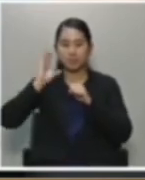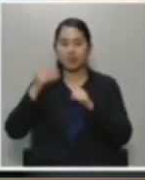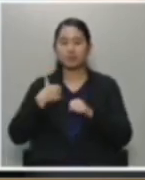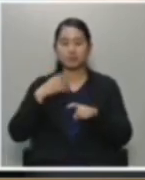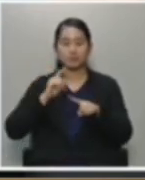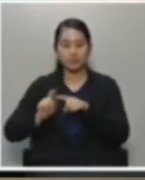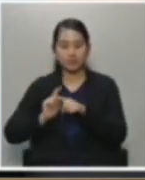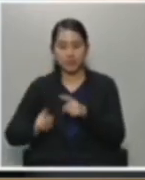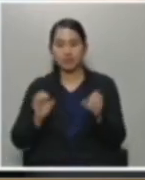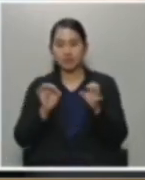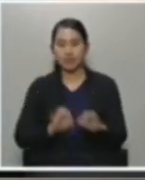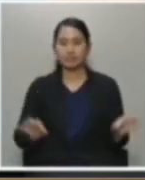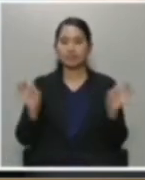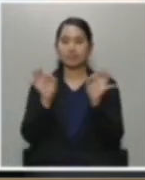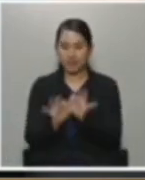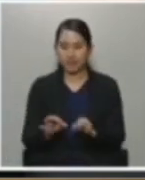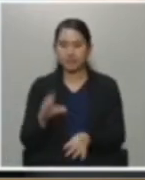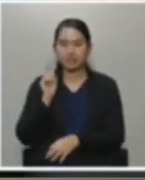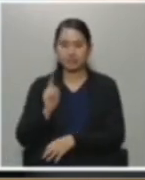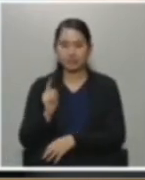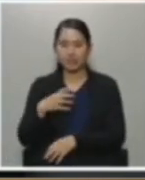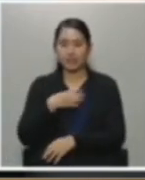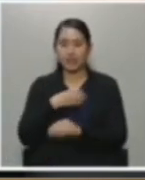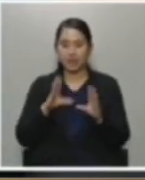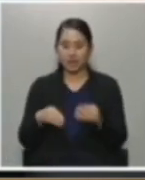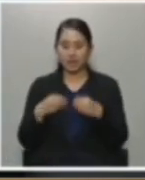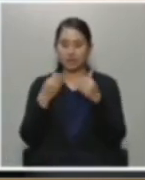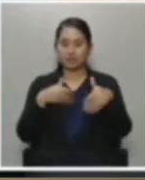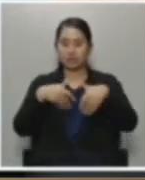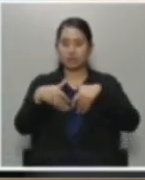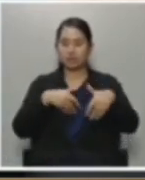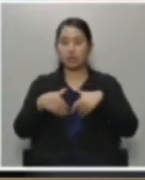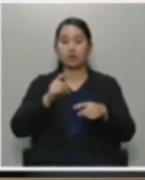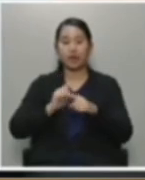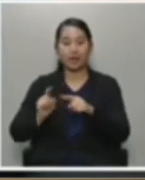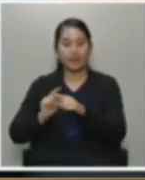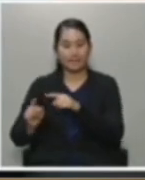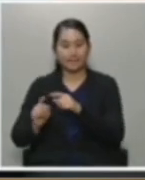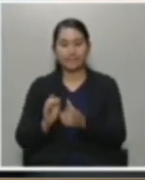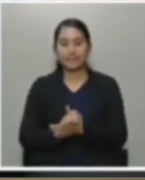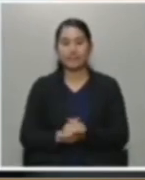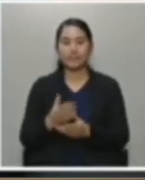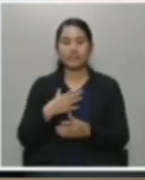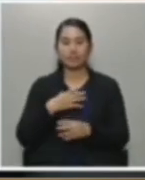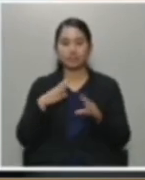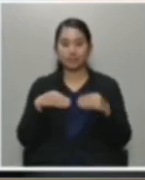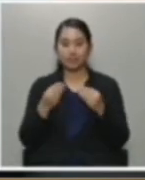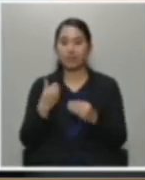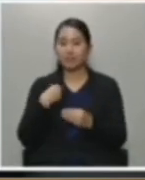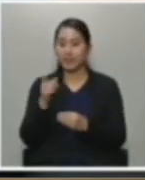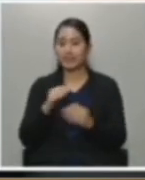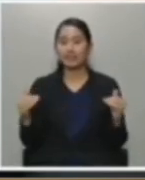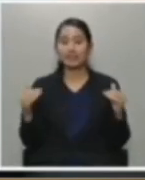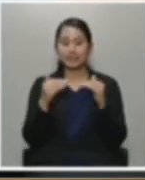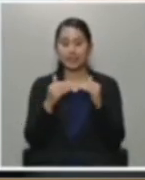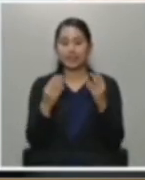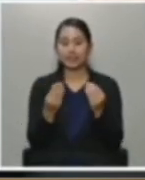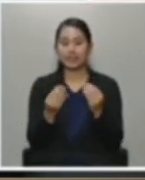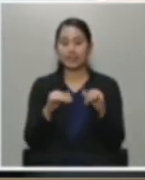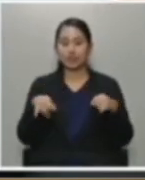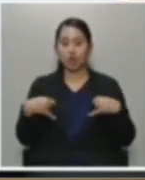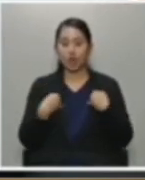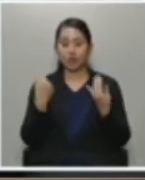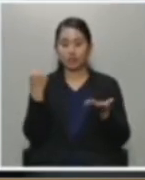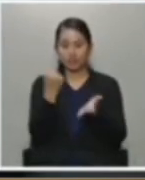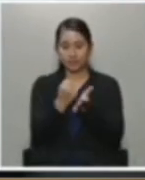ามีความจำเป็นมีความประสงค์อยากให้ราษฎรทุกพื้นที่ให้ได้มีกรรมสิทธิ์ในที่ดินบ